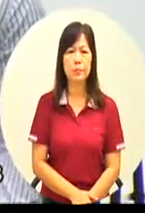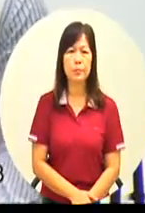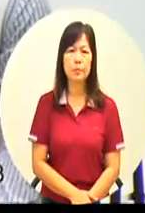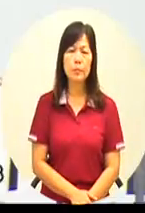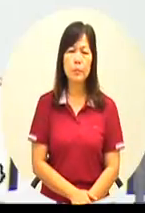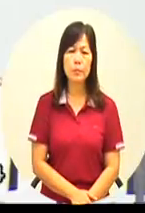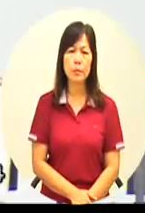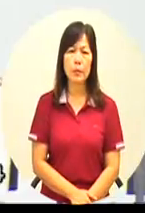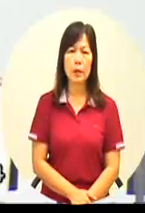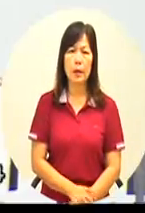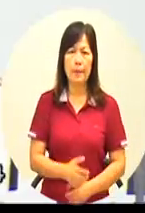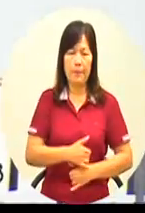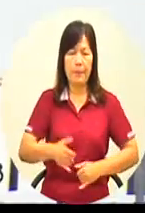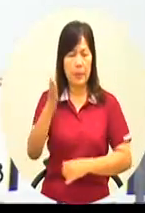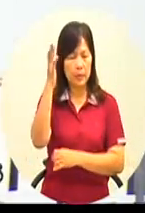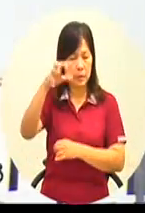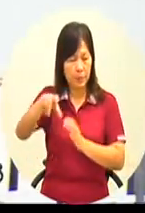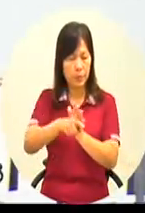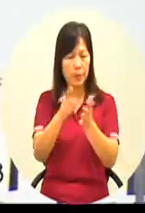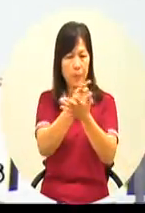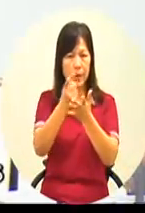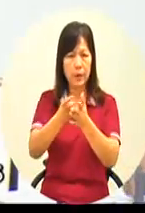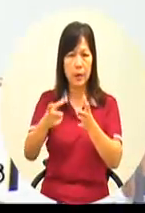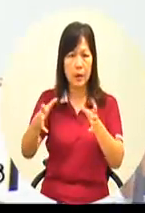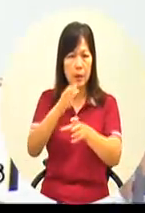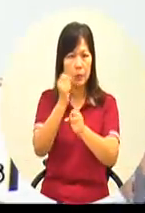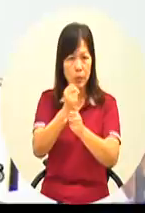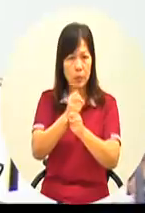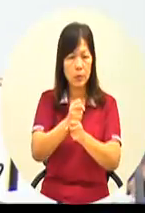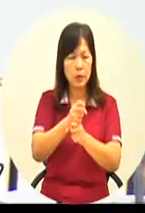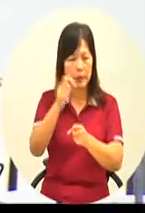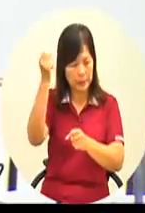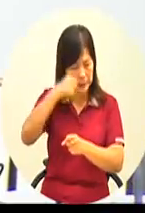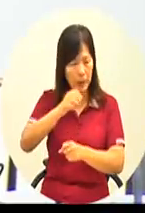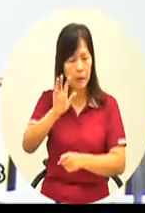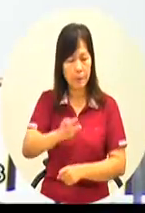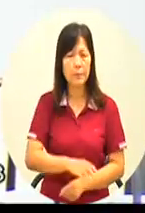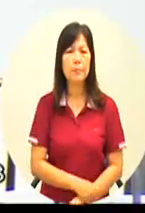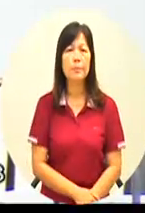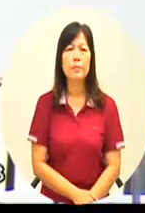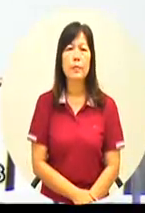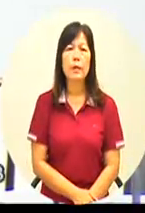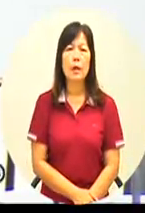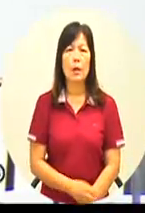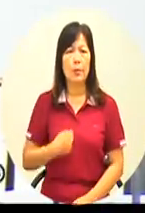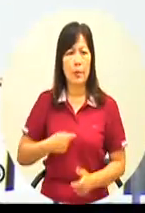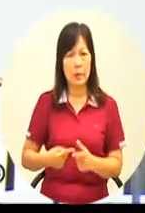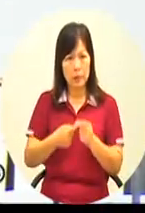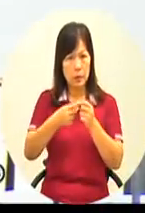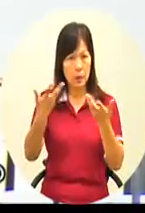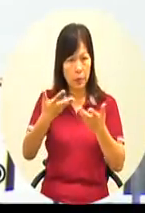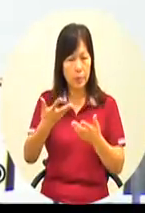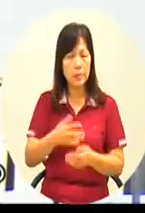那个民政部门的各位市府官员，大家早哦。那我想我第一个议题哦，还